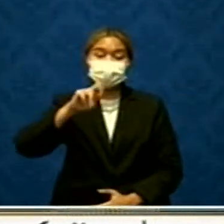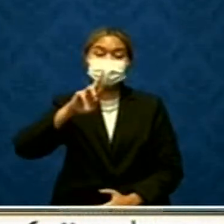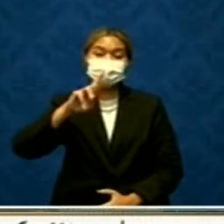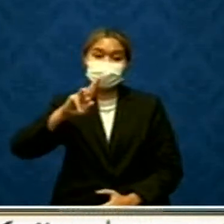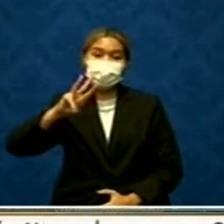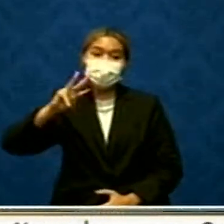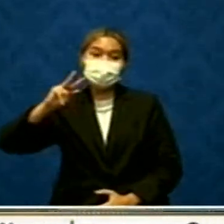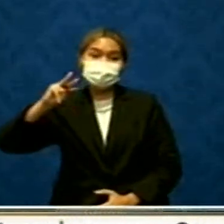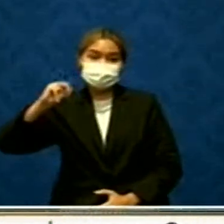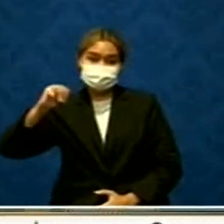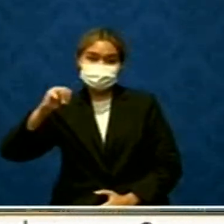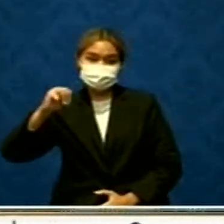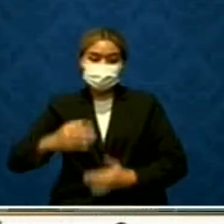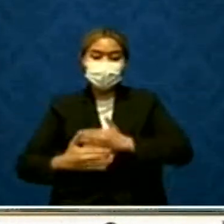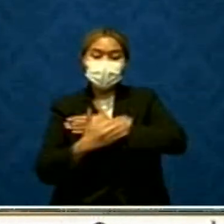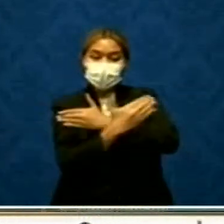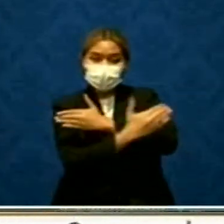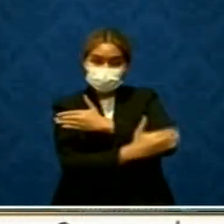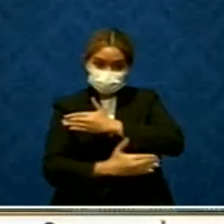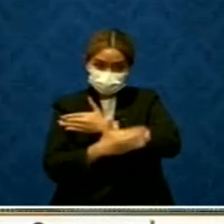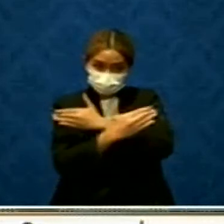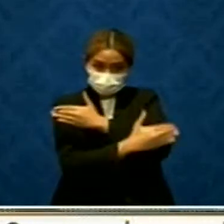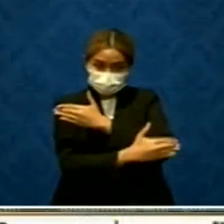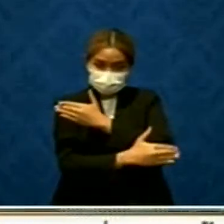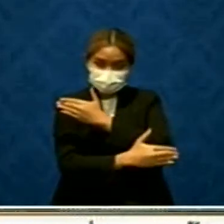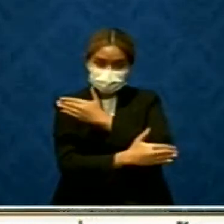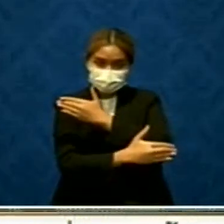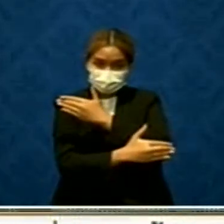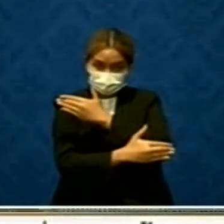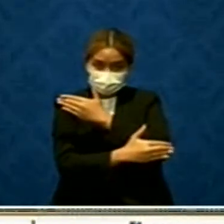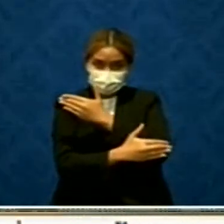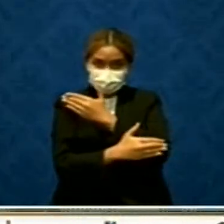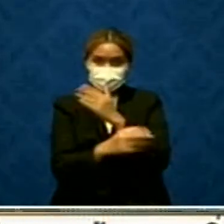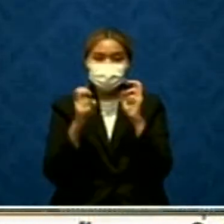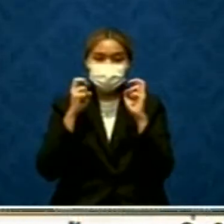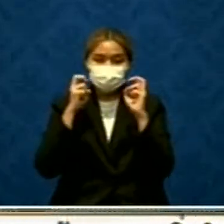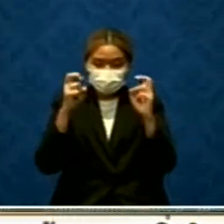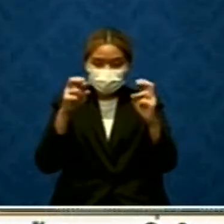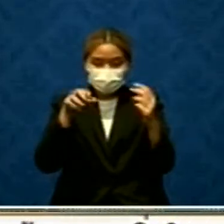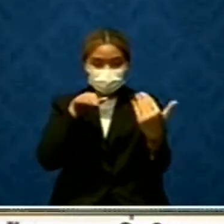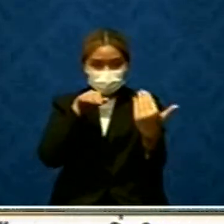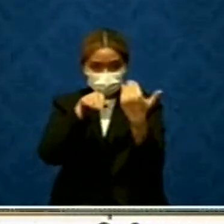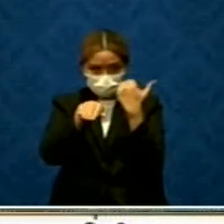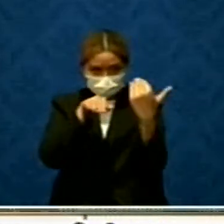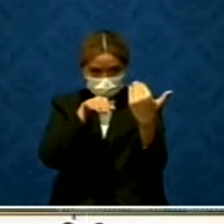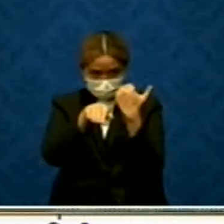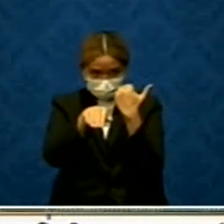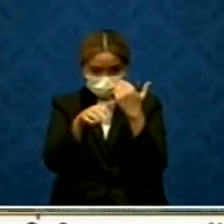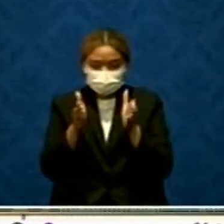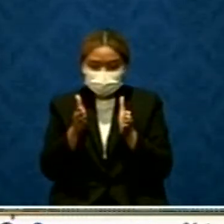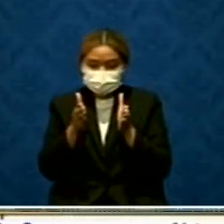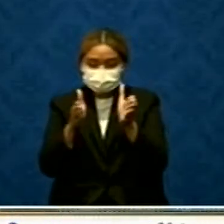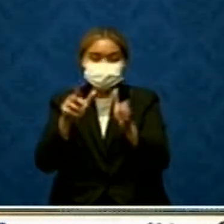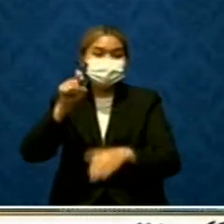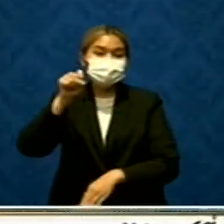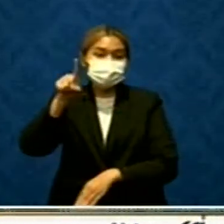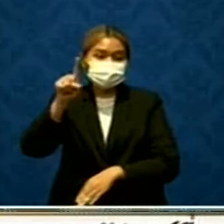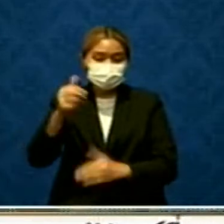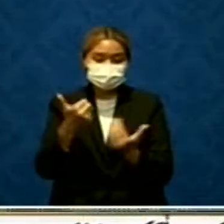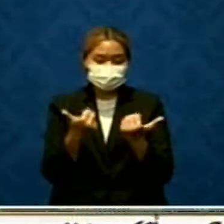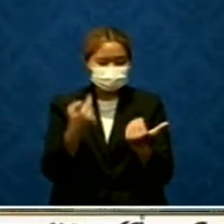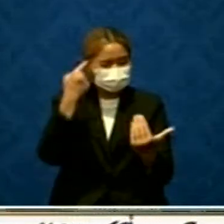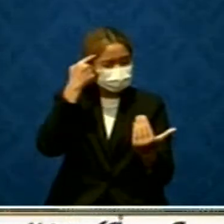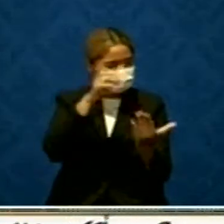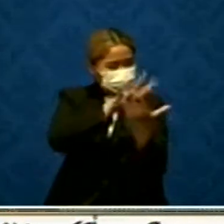ไฟนะครับทางคู่แล้วก็ระบบมอเตอร์เวย์ซึ่งทั้งหมดเนี่ยก็มีแนวคิดจากการ